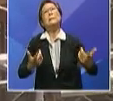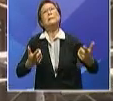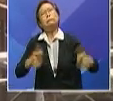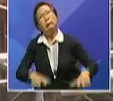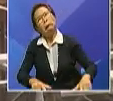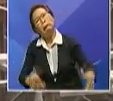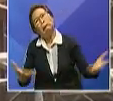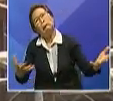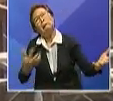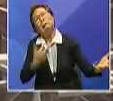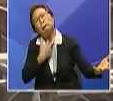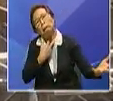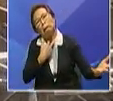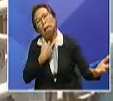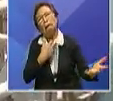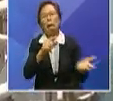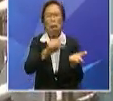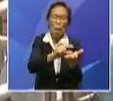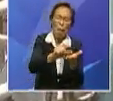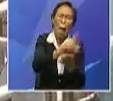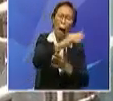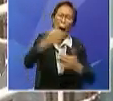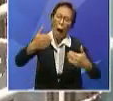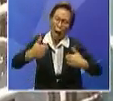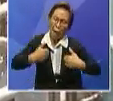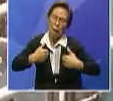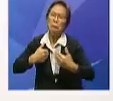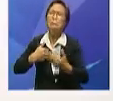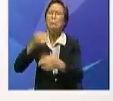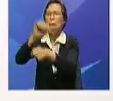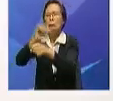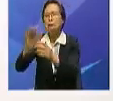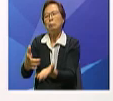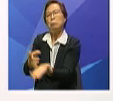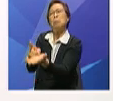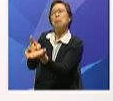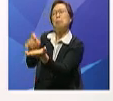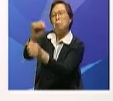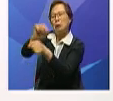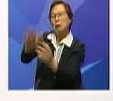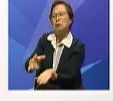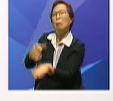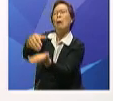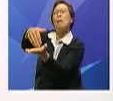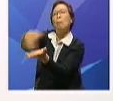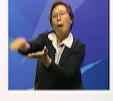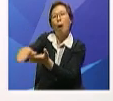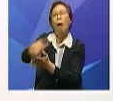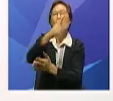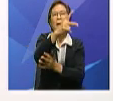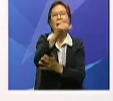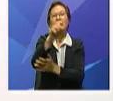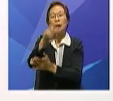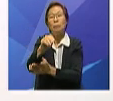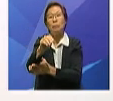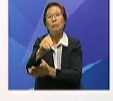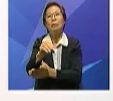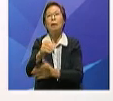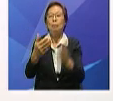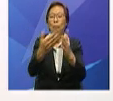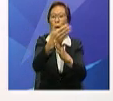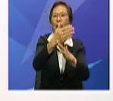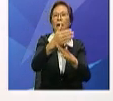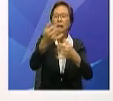segi pendapatan dan ada juga yang kehilangan pekerjaan susulan itu gembira semua manusia melalui jabatan dan